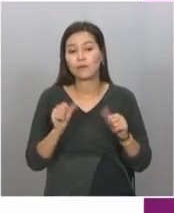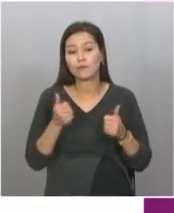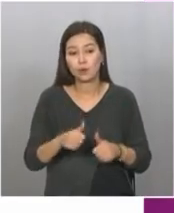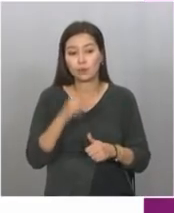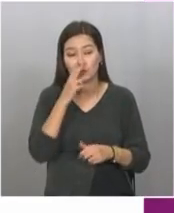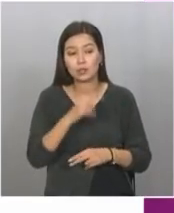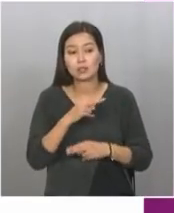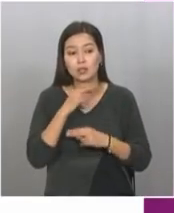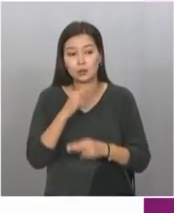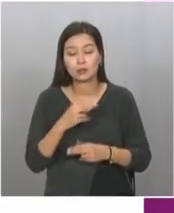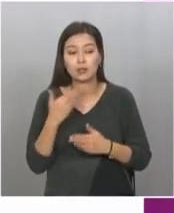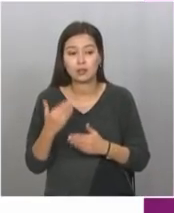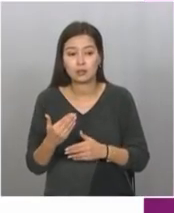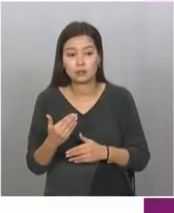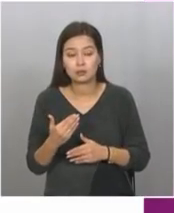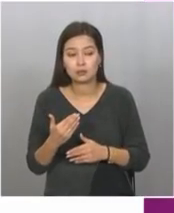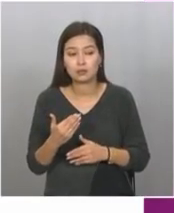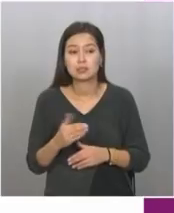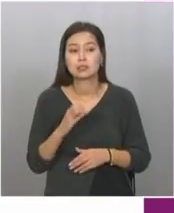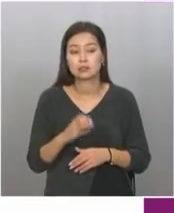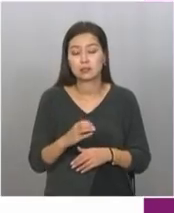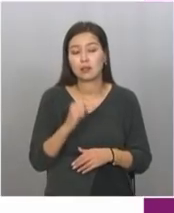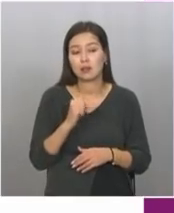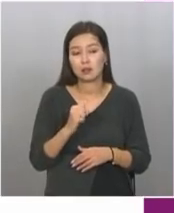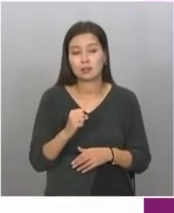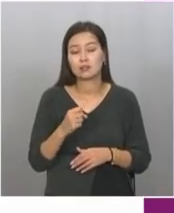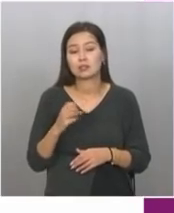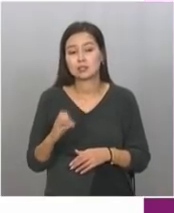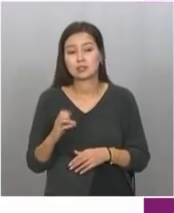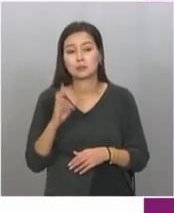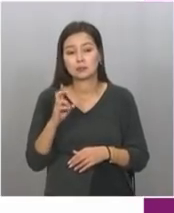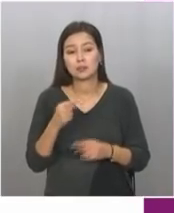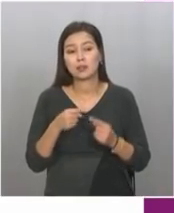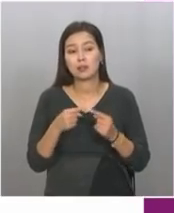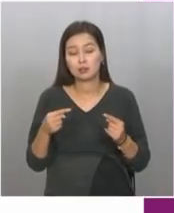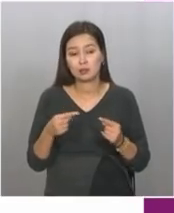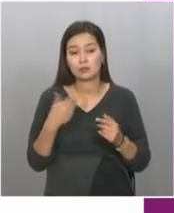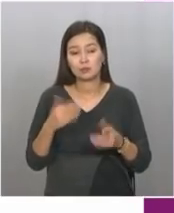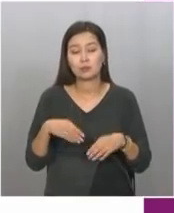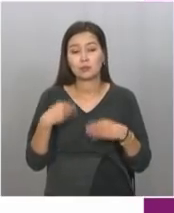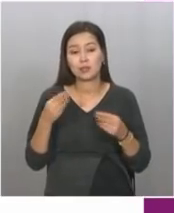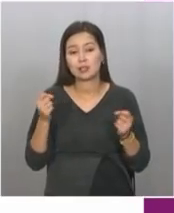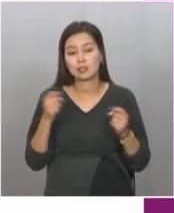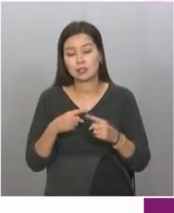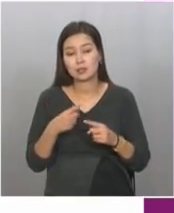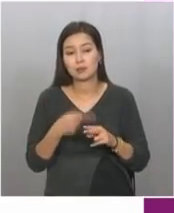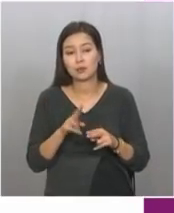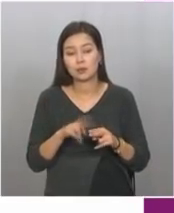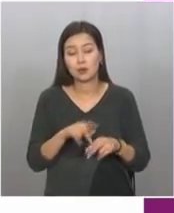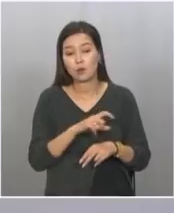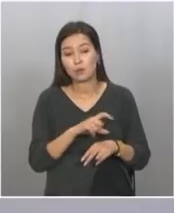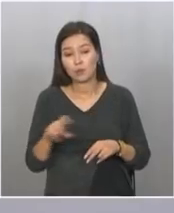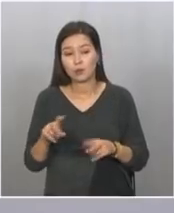назар аударайық. C-дан A азайту C-дан B. Ережеге сәйкес, бұл жерде